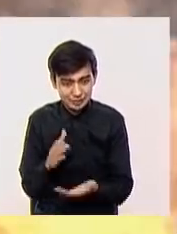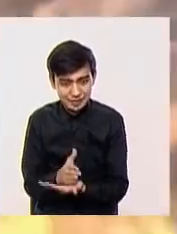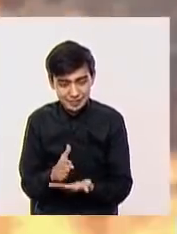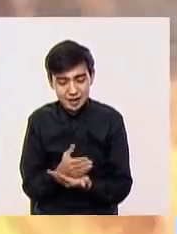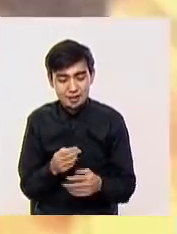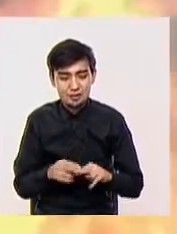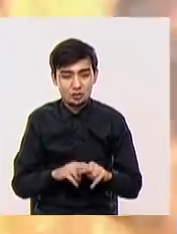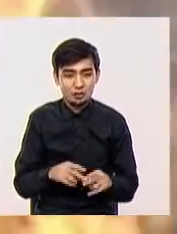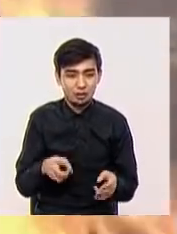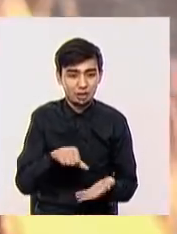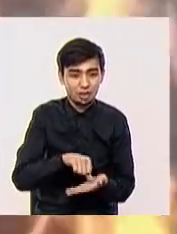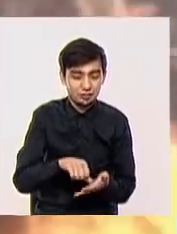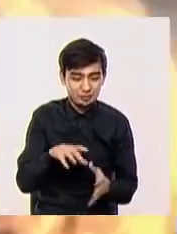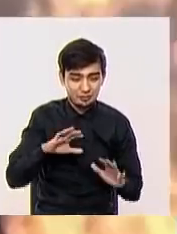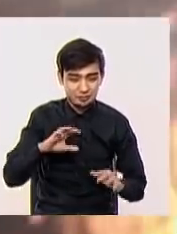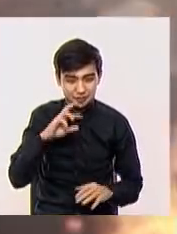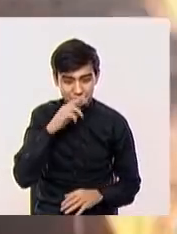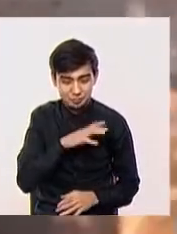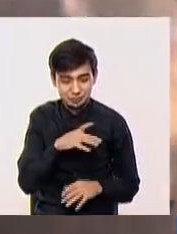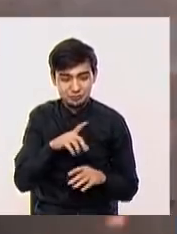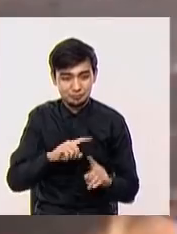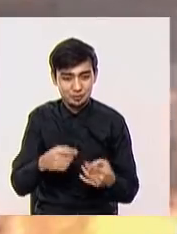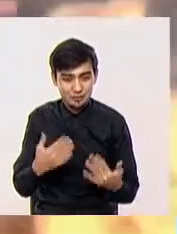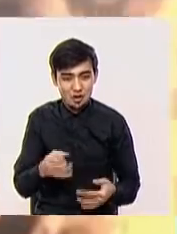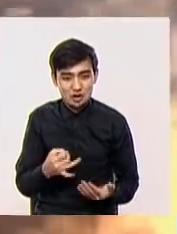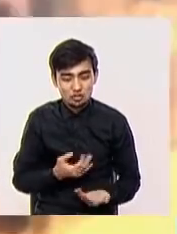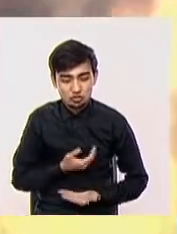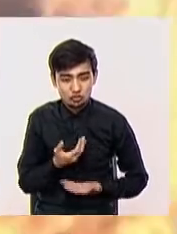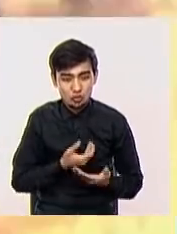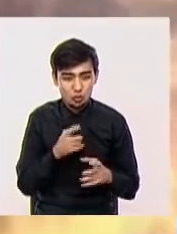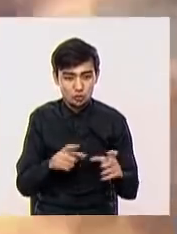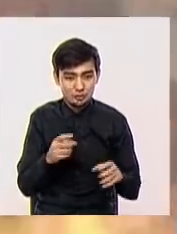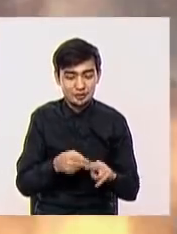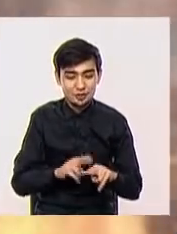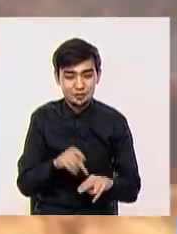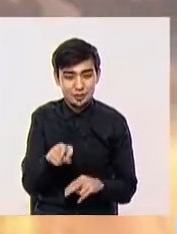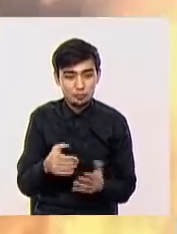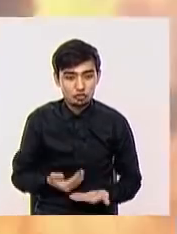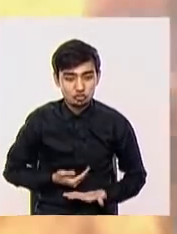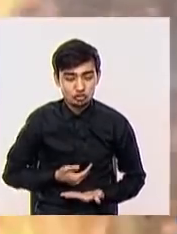там оказались, стали потерпевшими, проживающие люди в этой местности,